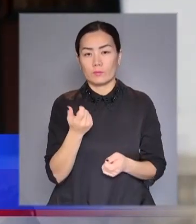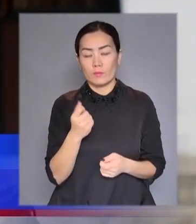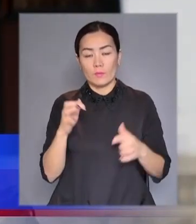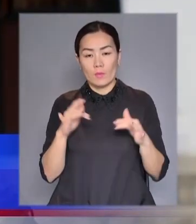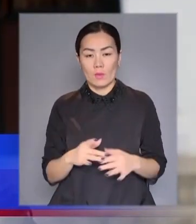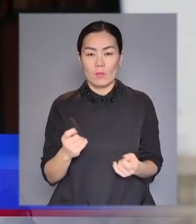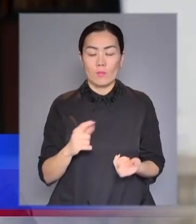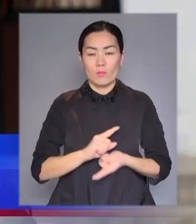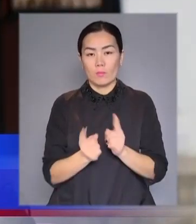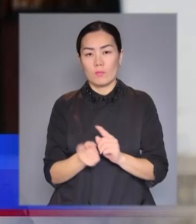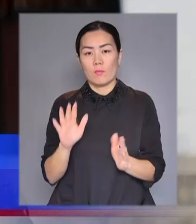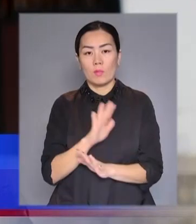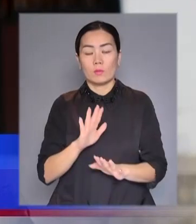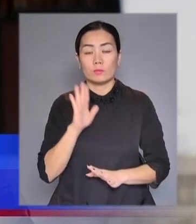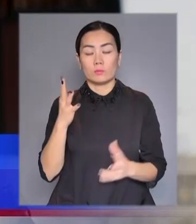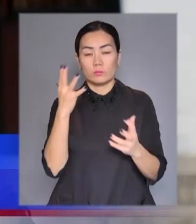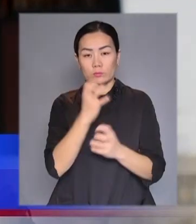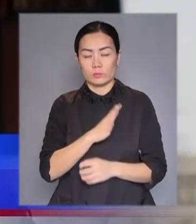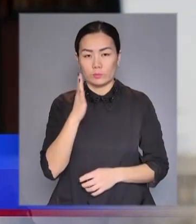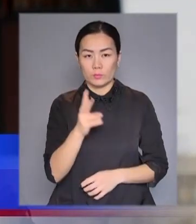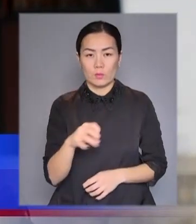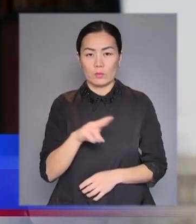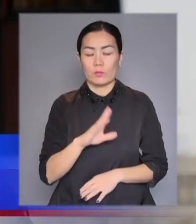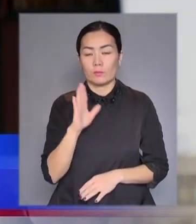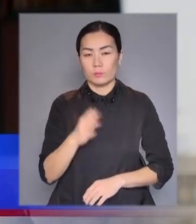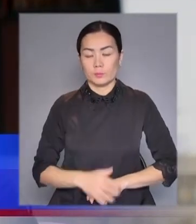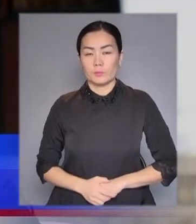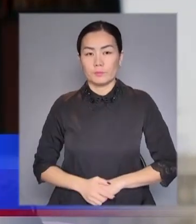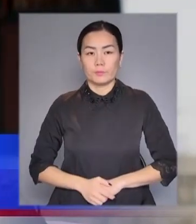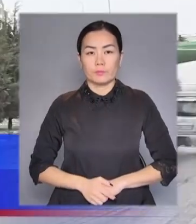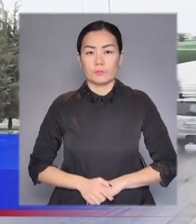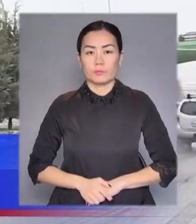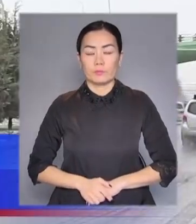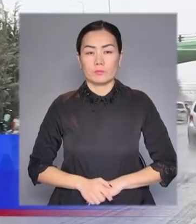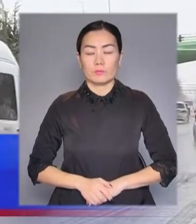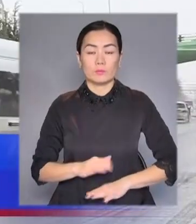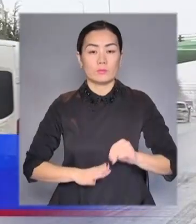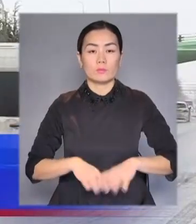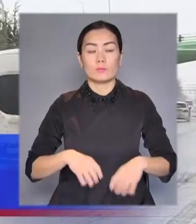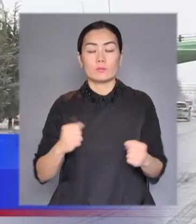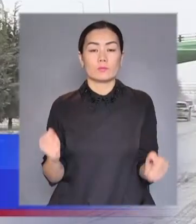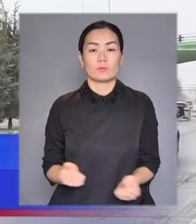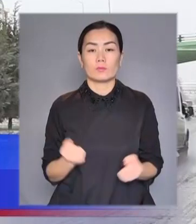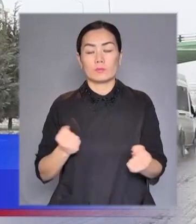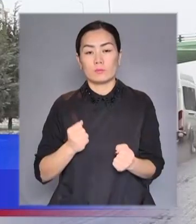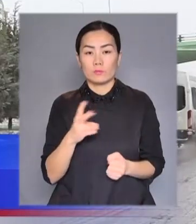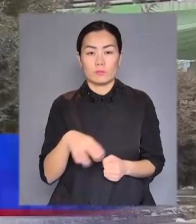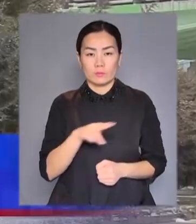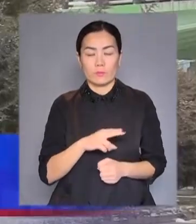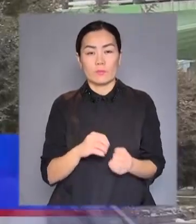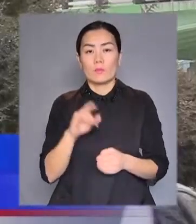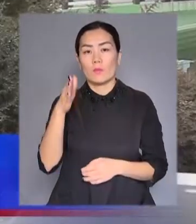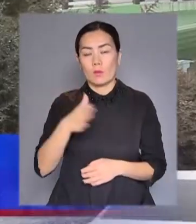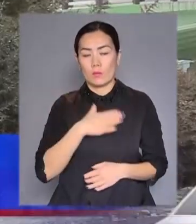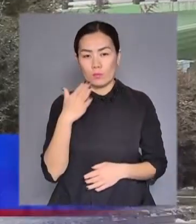қар аралас жаңбыр болады, тұман күтіледі, көктайғақ болуы ықтимал. Мамандар қытымыр қыс пен қақаған аяз әлі